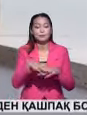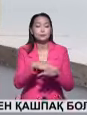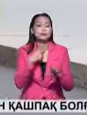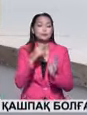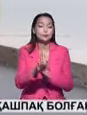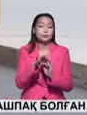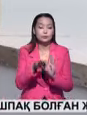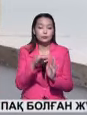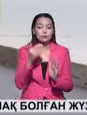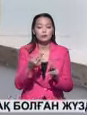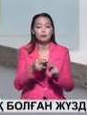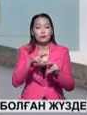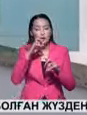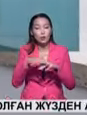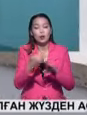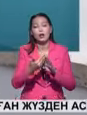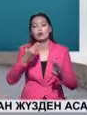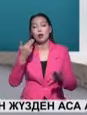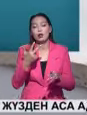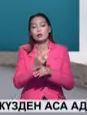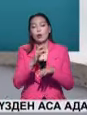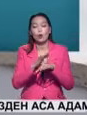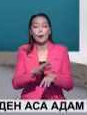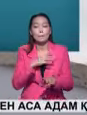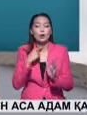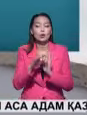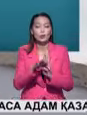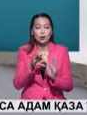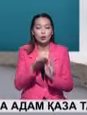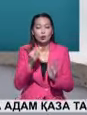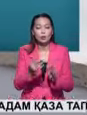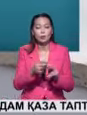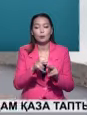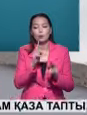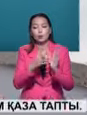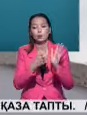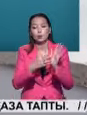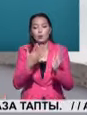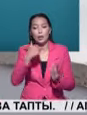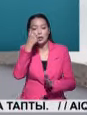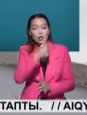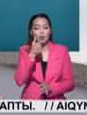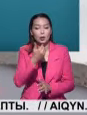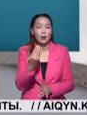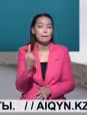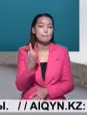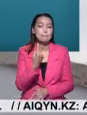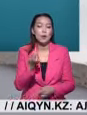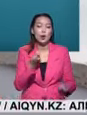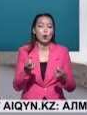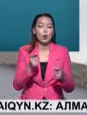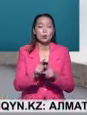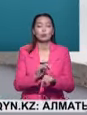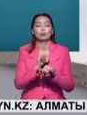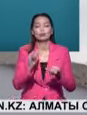референдум осыған дейін елімізде 3 рет өтті. Екеуі 1995 жылы. Бірінші сол кездегі президенттің өкілеттігін ұзарту